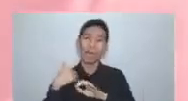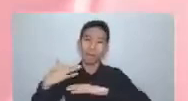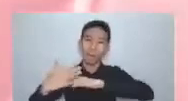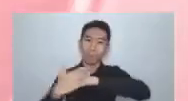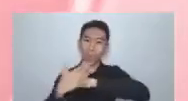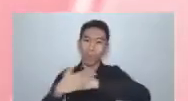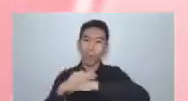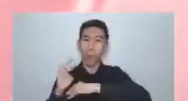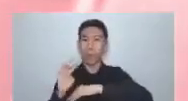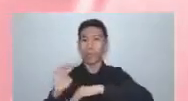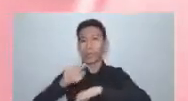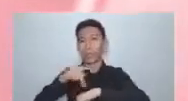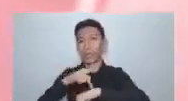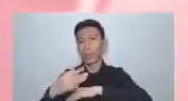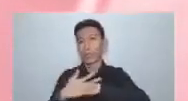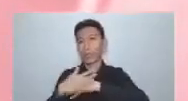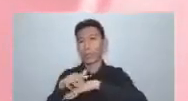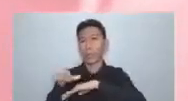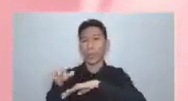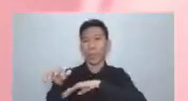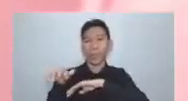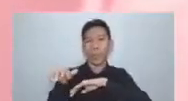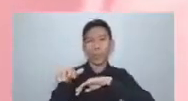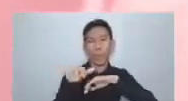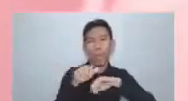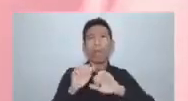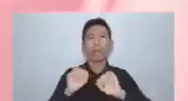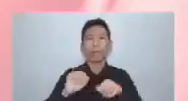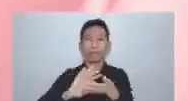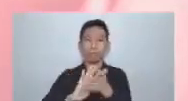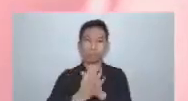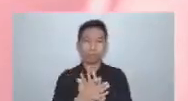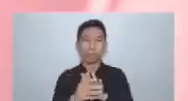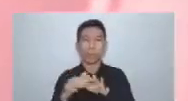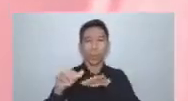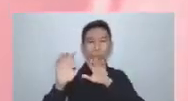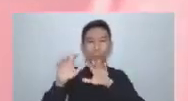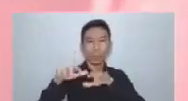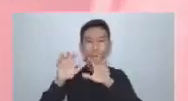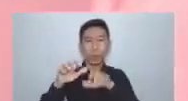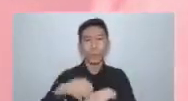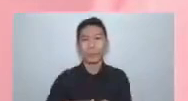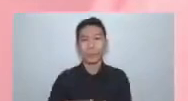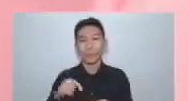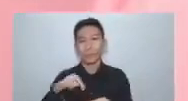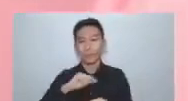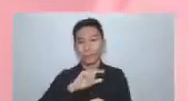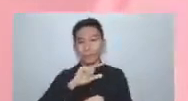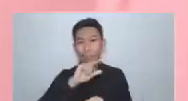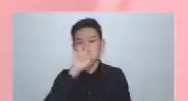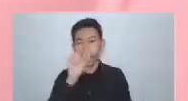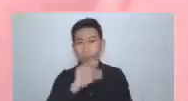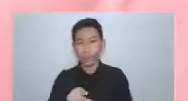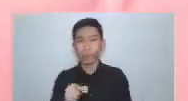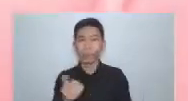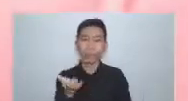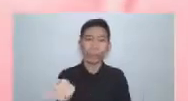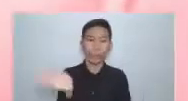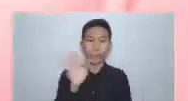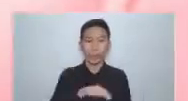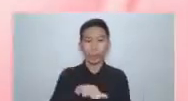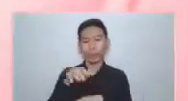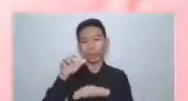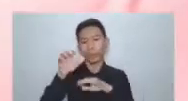dito. Patuloy pa rin po tayong mag-ingat sa mga possible flash floods and landslides sa maaring maranasang dala ng mga pag-ulan ng bagyong